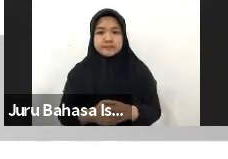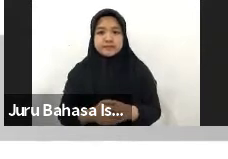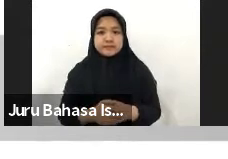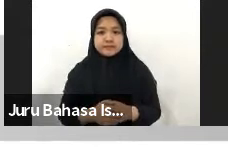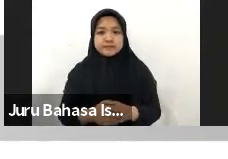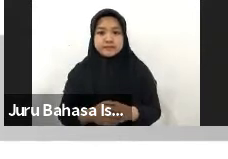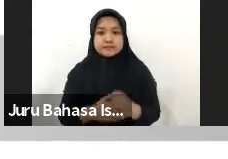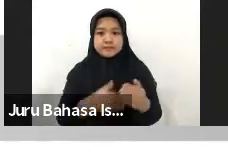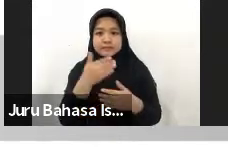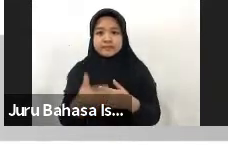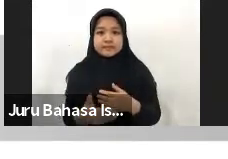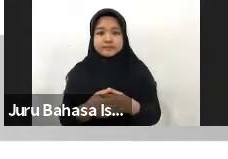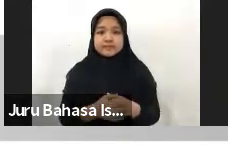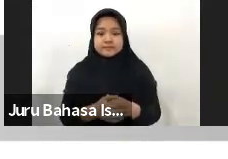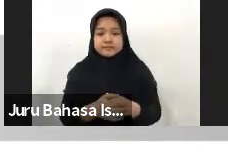Next slide.